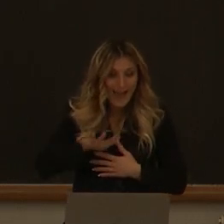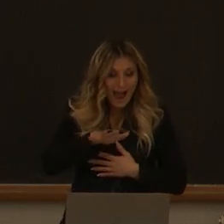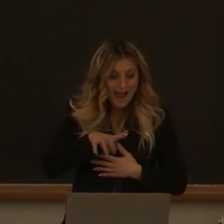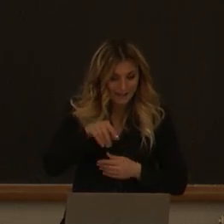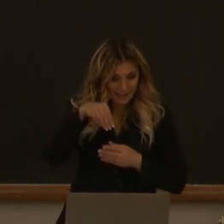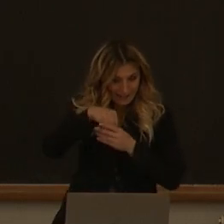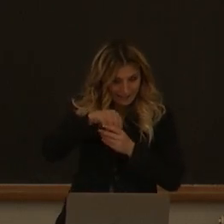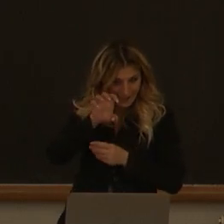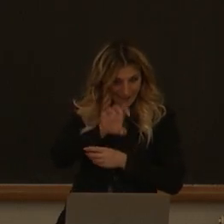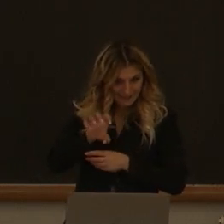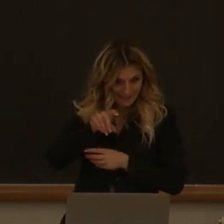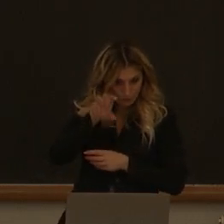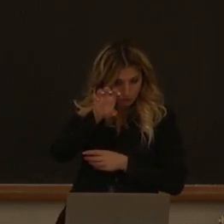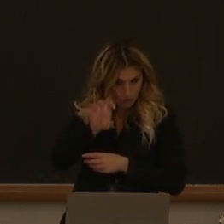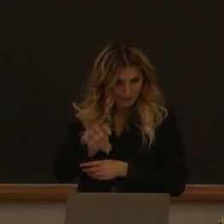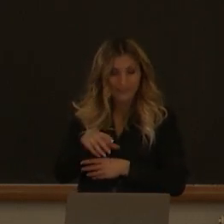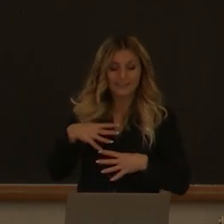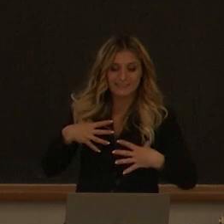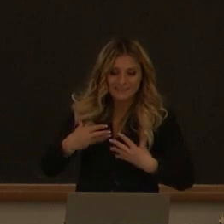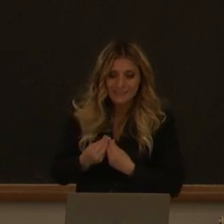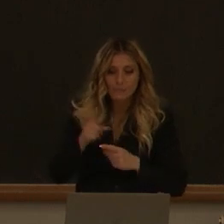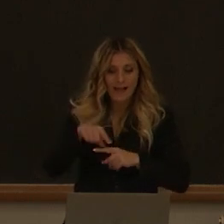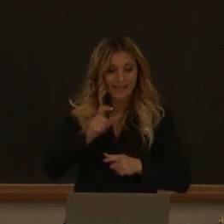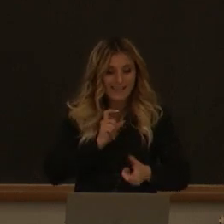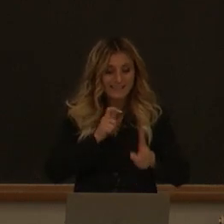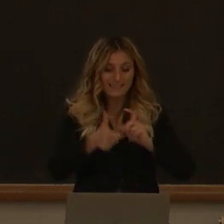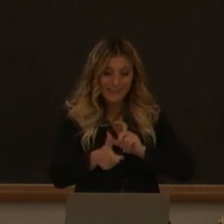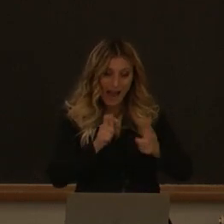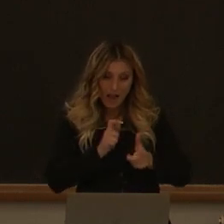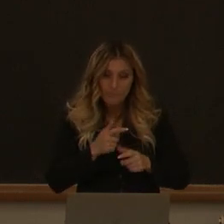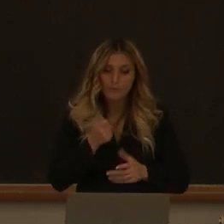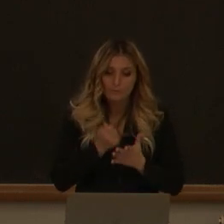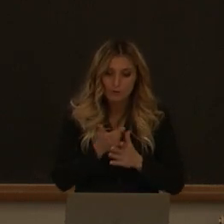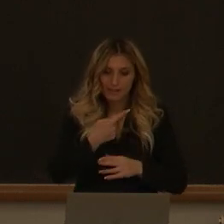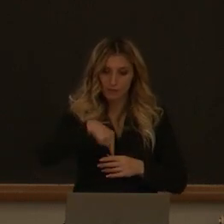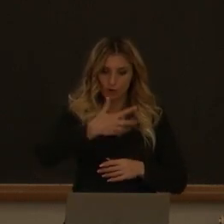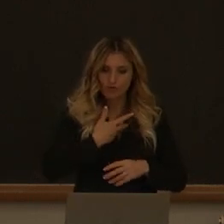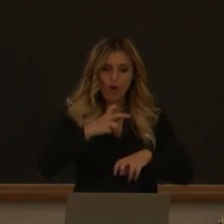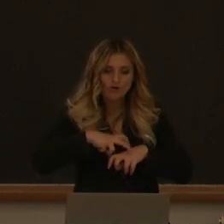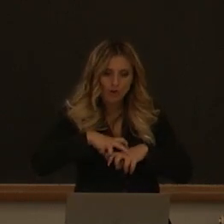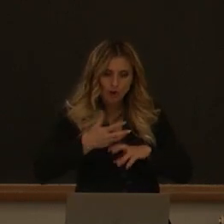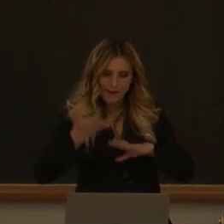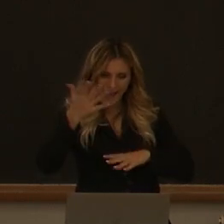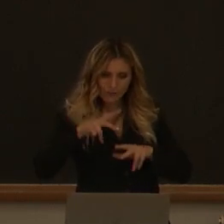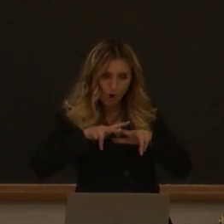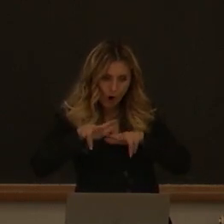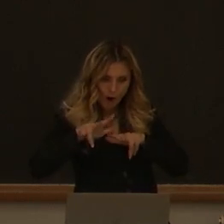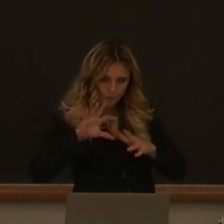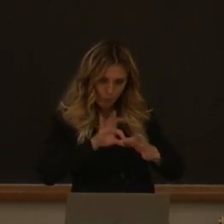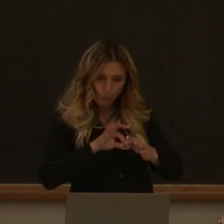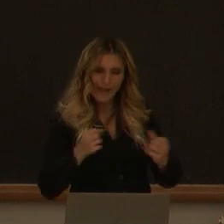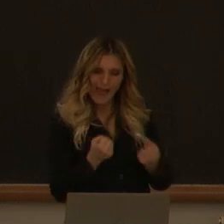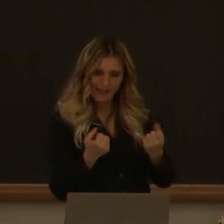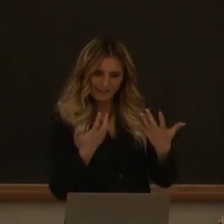anche trovare e fare, creare degli scambi. Noi abbiamo i dottorati comunali attivati, che però sono in stretta relazione con le